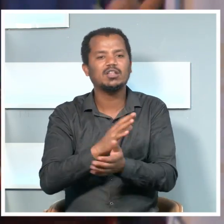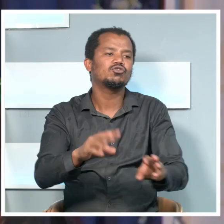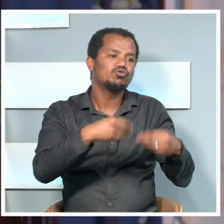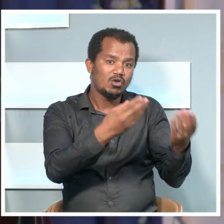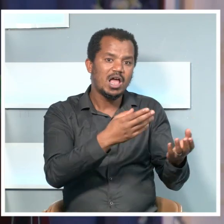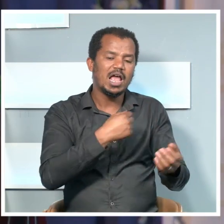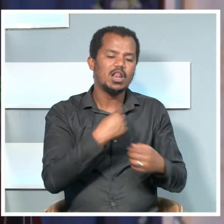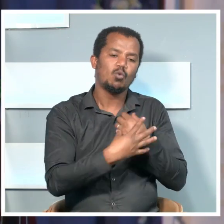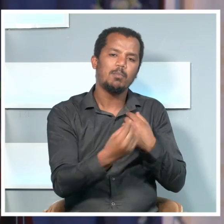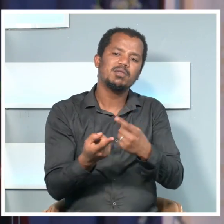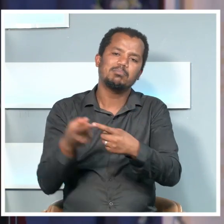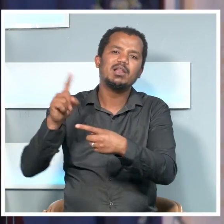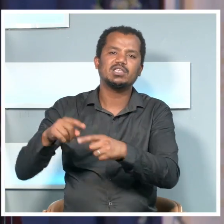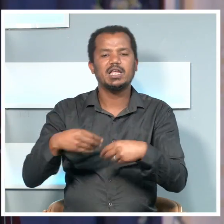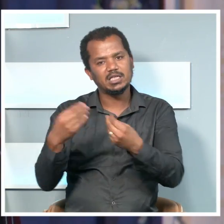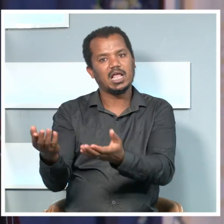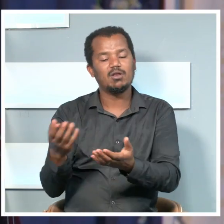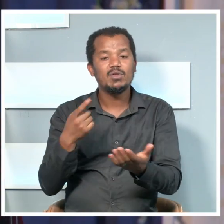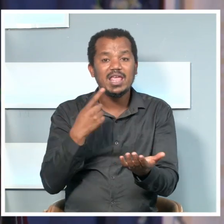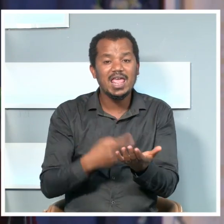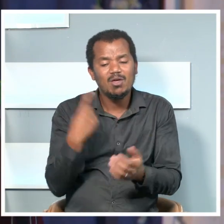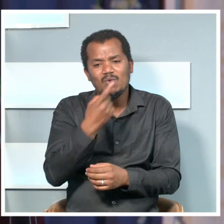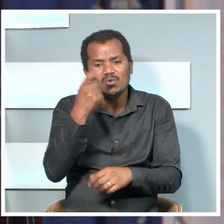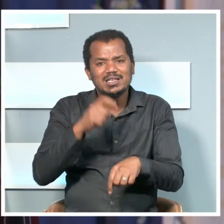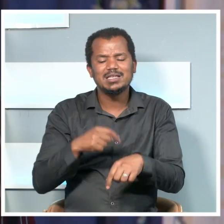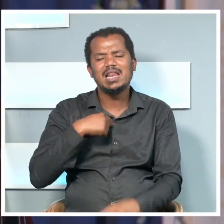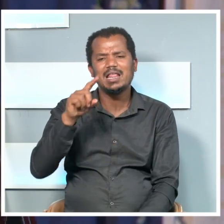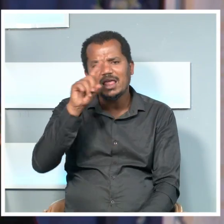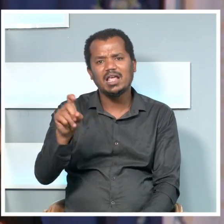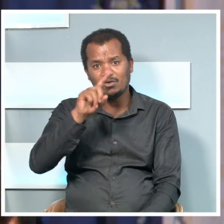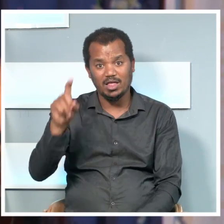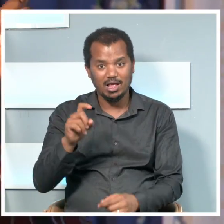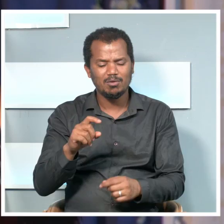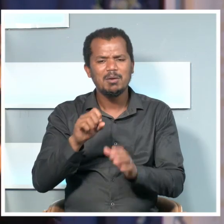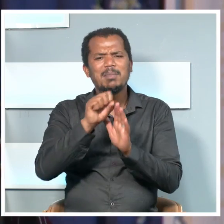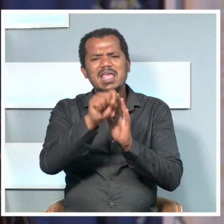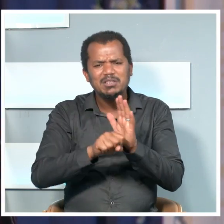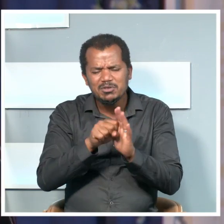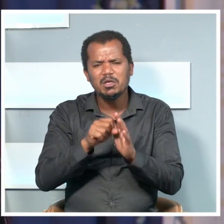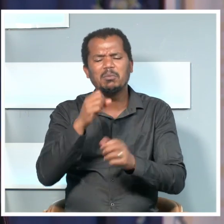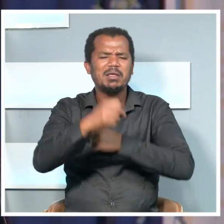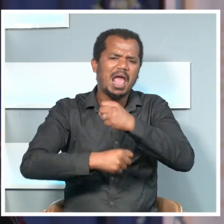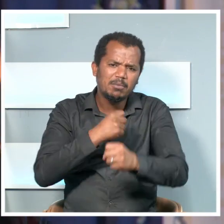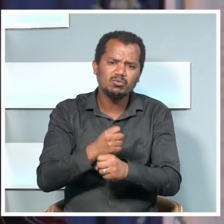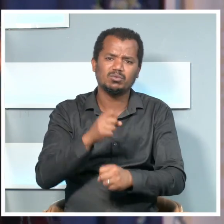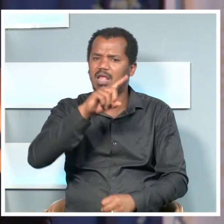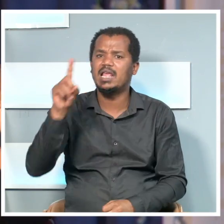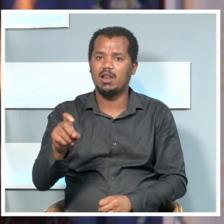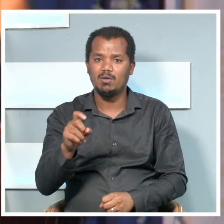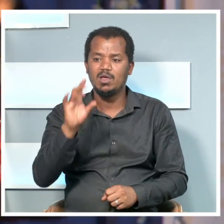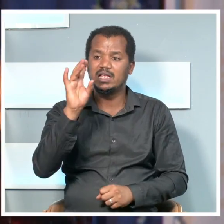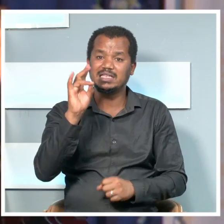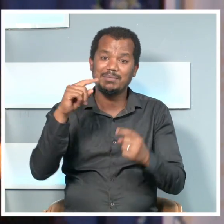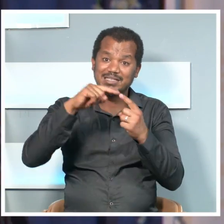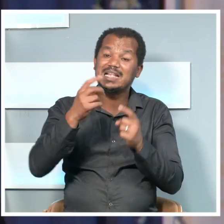ኮፒ አድርጌ እመልስላችኋለሁ ብዬ ሁሌም እጠይቃለሁ በየሴሚስተሩ በየአመቱ